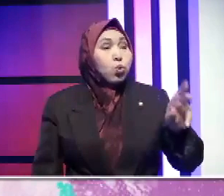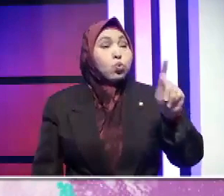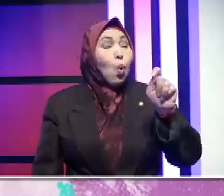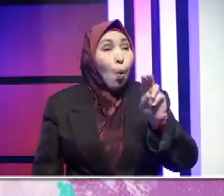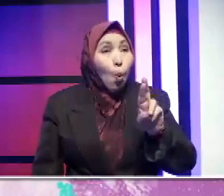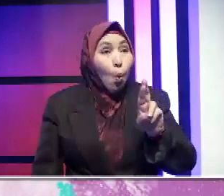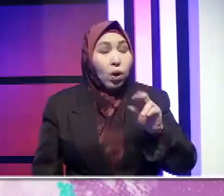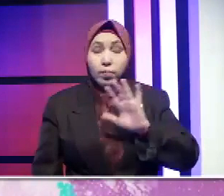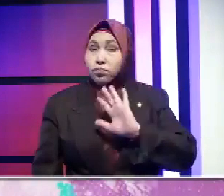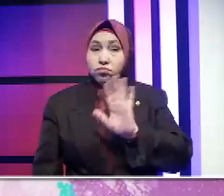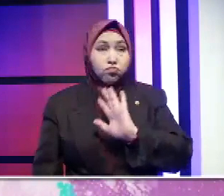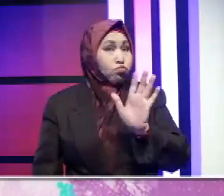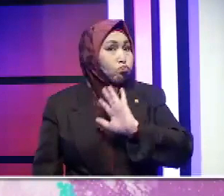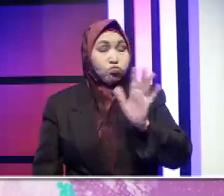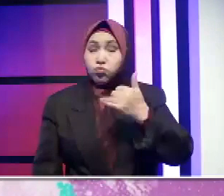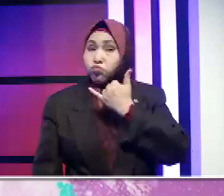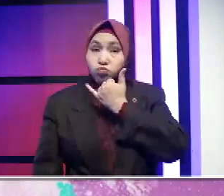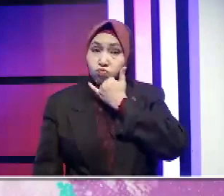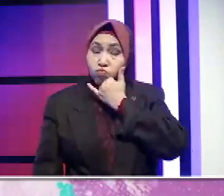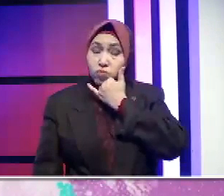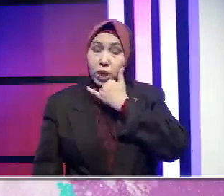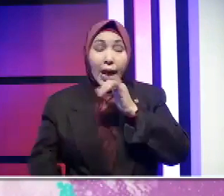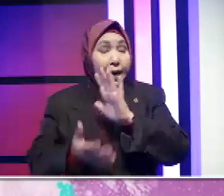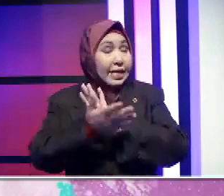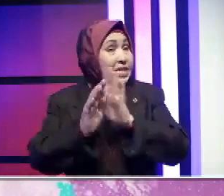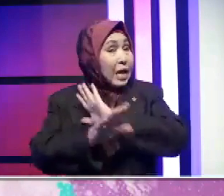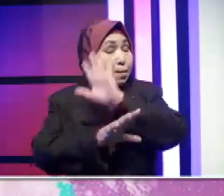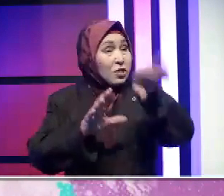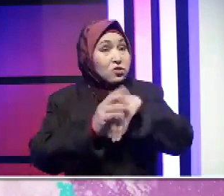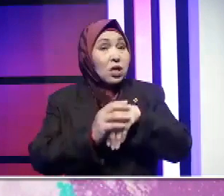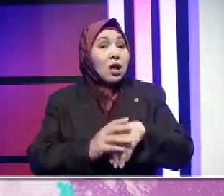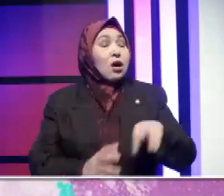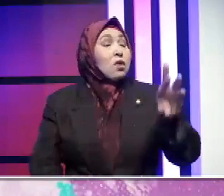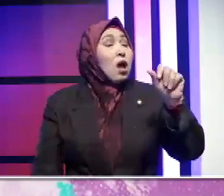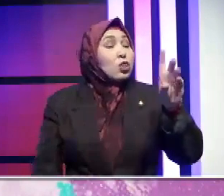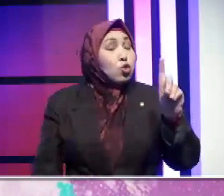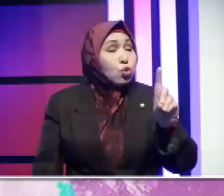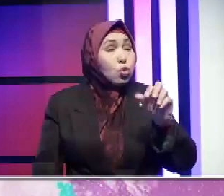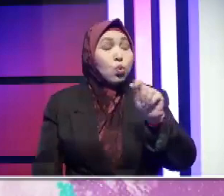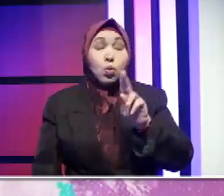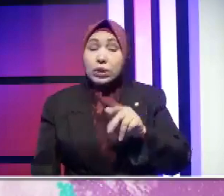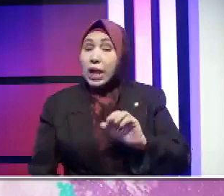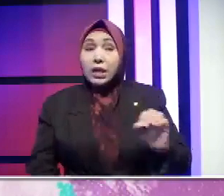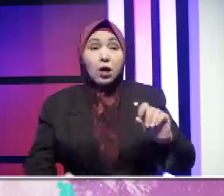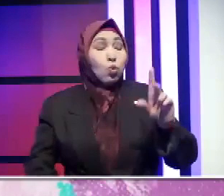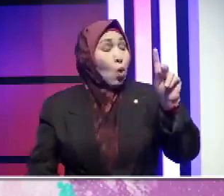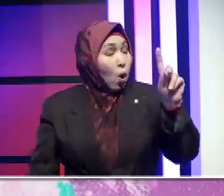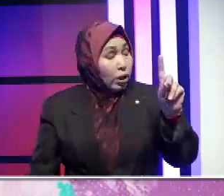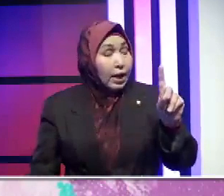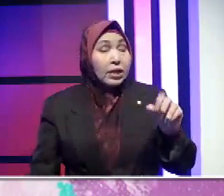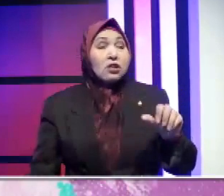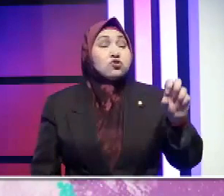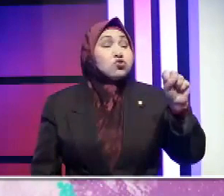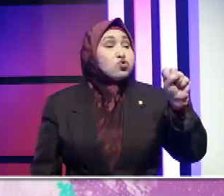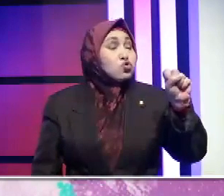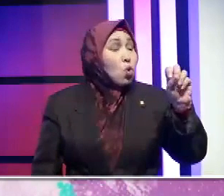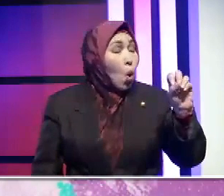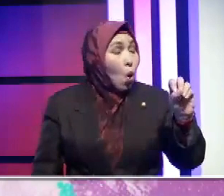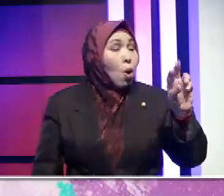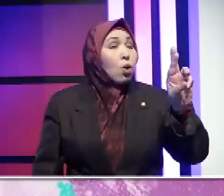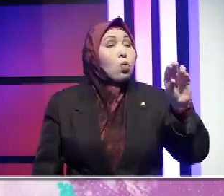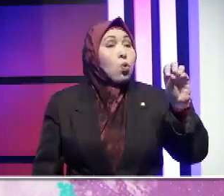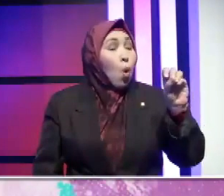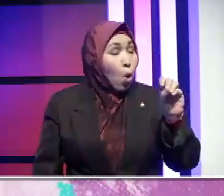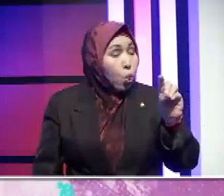tuh tak boleh juga tapi jangan masuk semua Faro tuh tadi langsung dimasukkan kedalam tak boleh